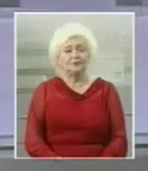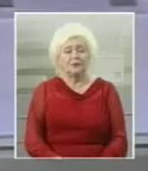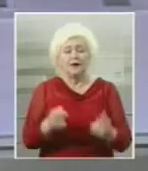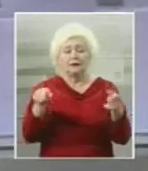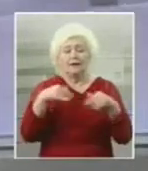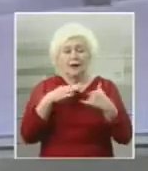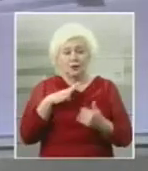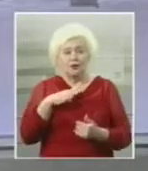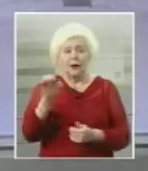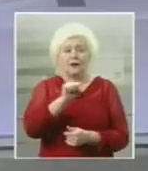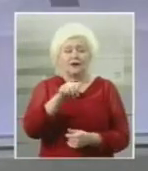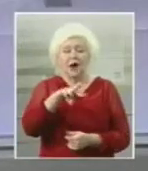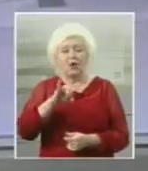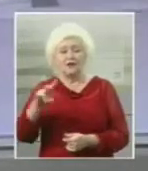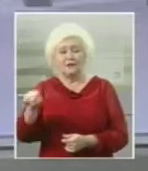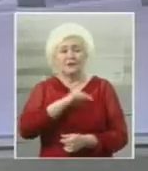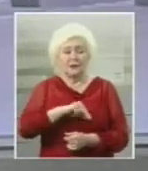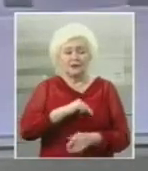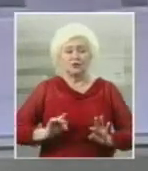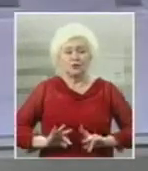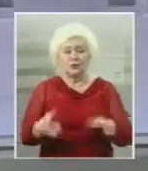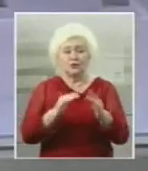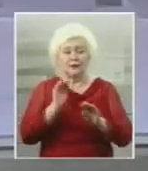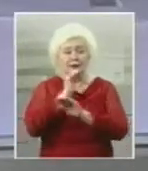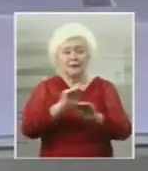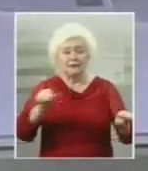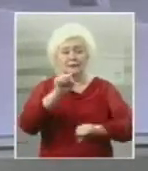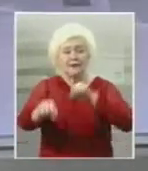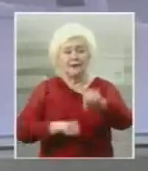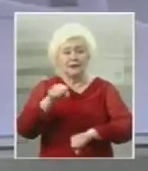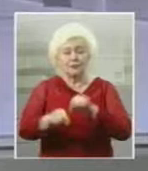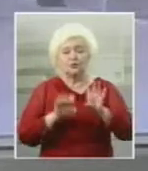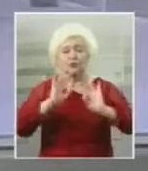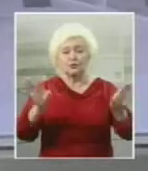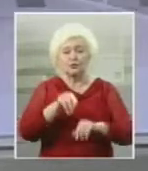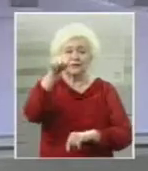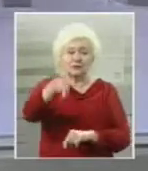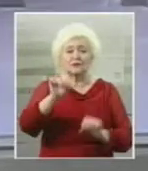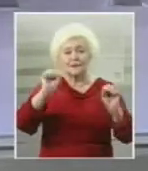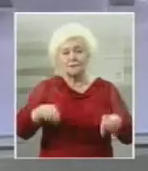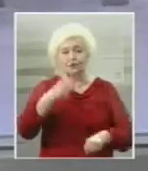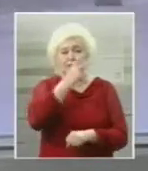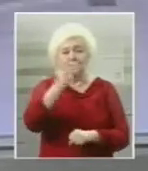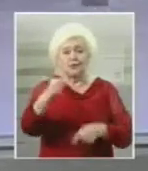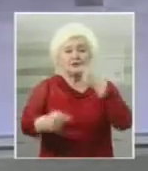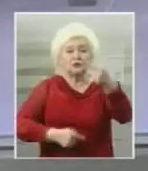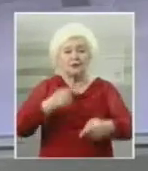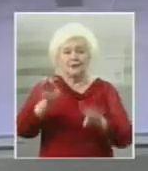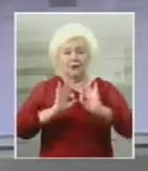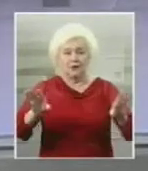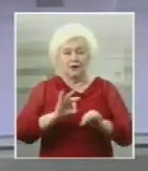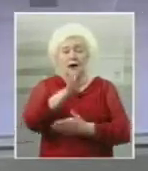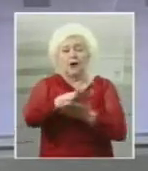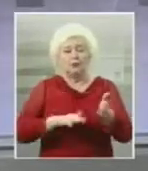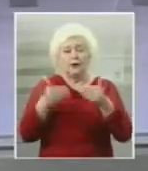Це була наша Аліна Олефір. Вона працює на акції «Тихий велопробіг». Сюжет про це ви зможете побачити у наступних сюжетах. А далі